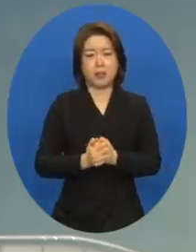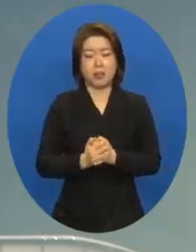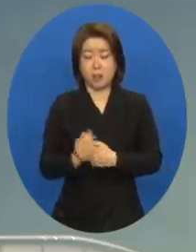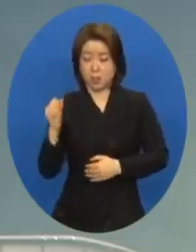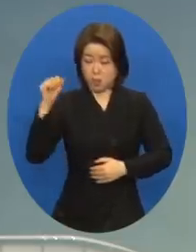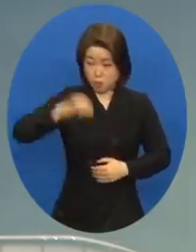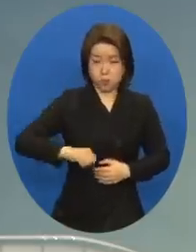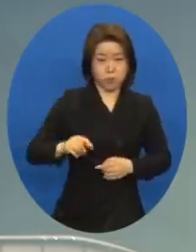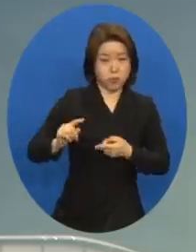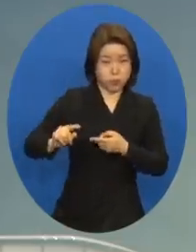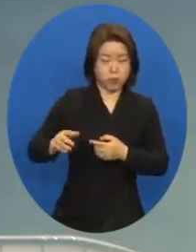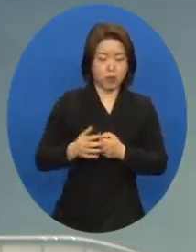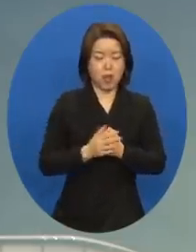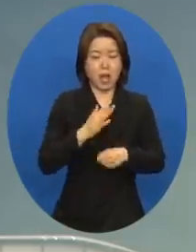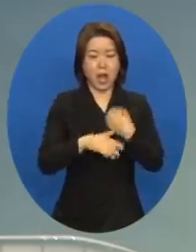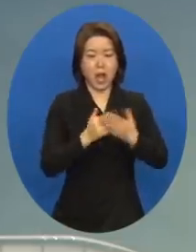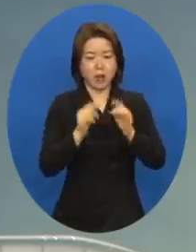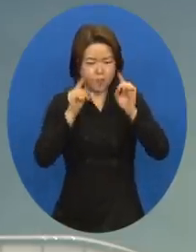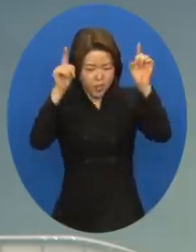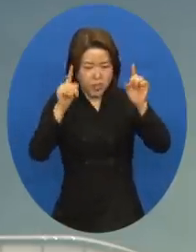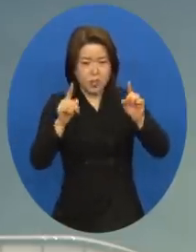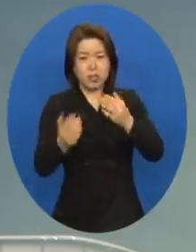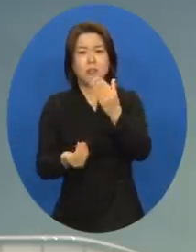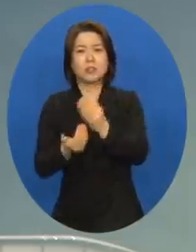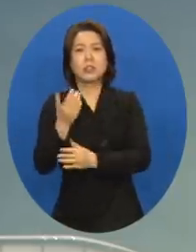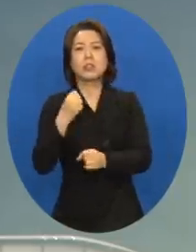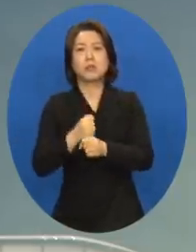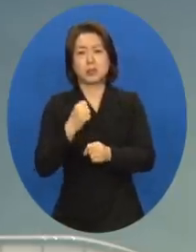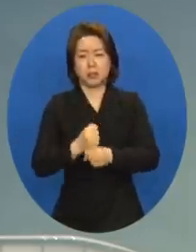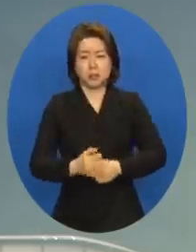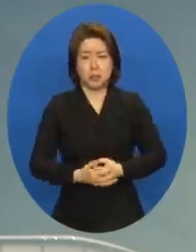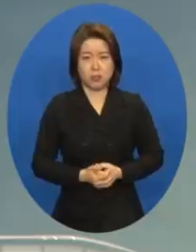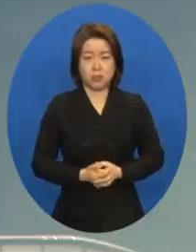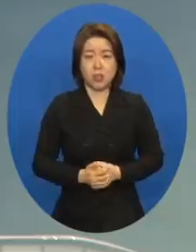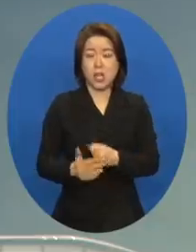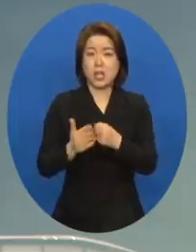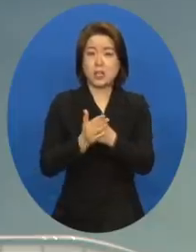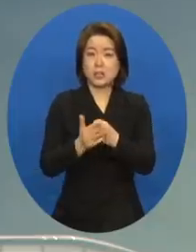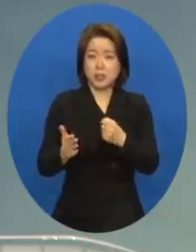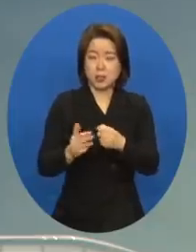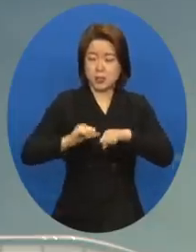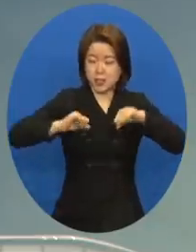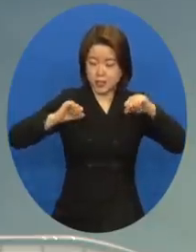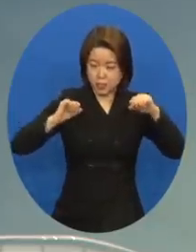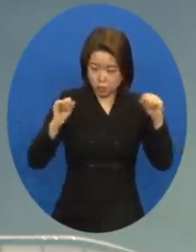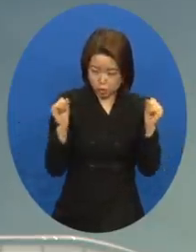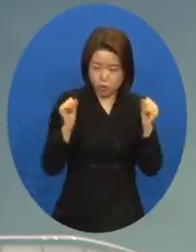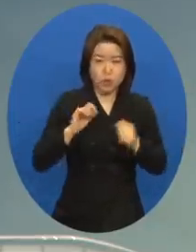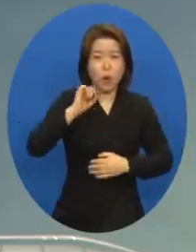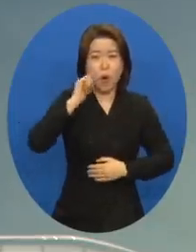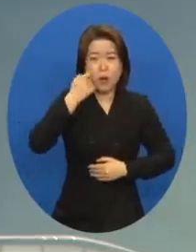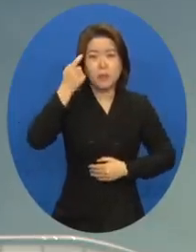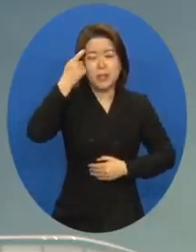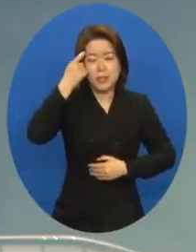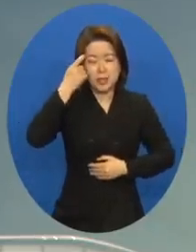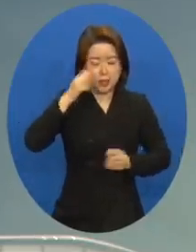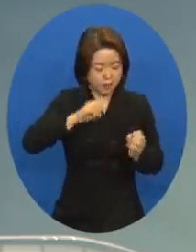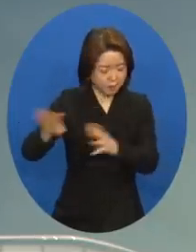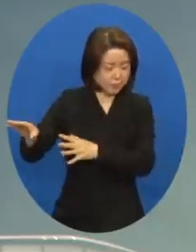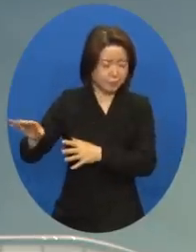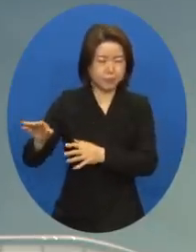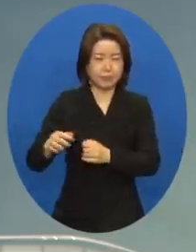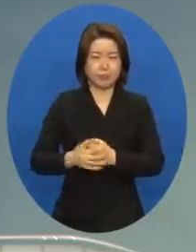불순종은 하나님의 진노를 부르는 것입니다. 그러므로 순종이 어렵다는 생각을 버려야 됩니다.